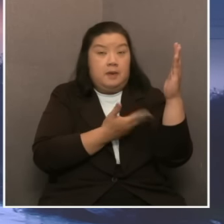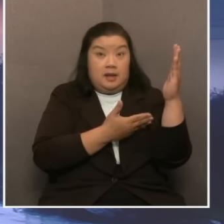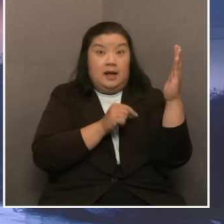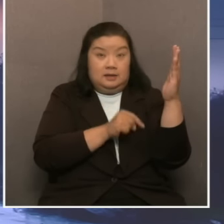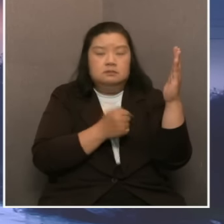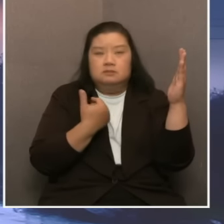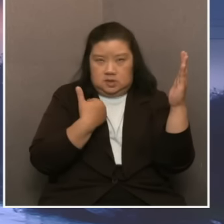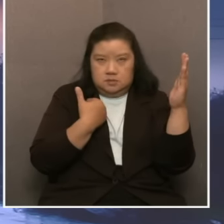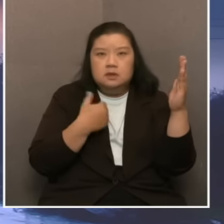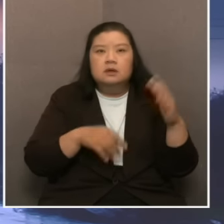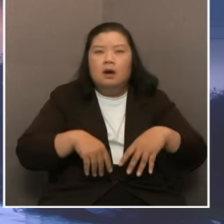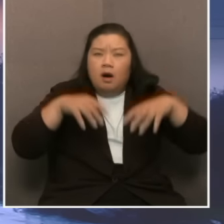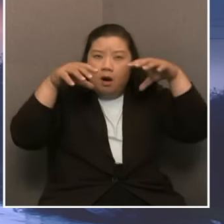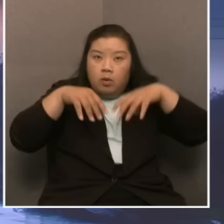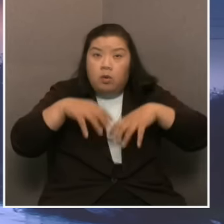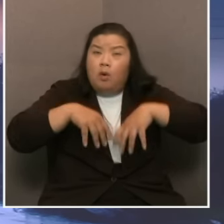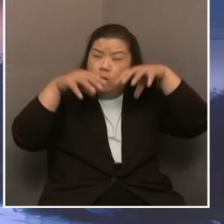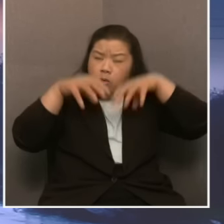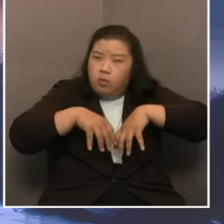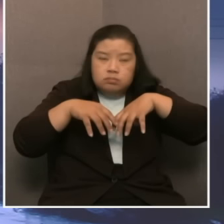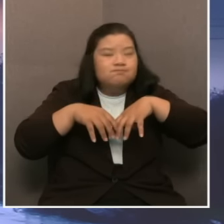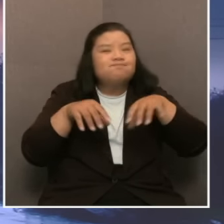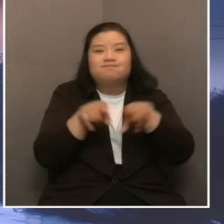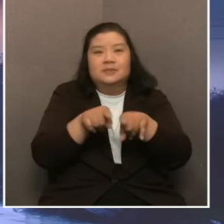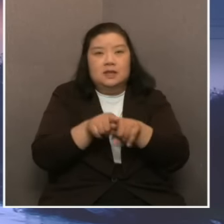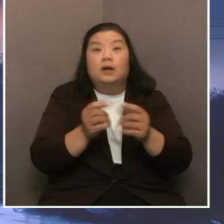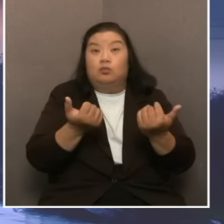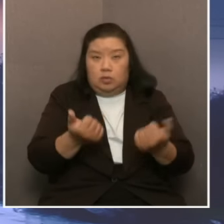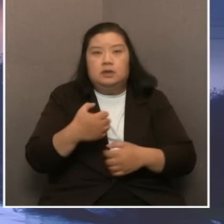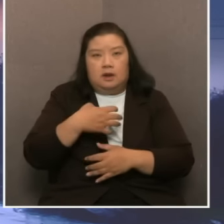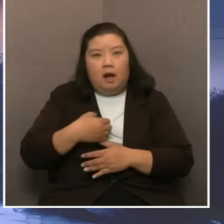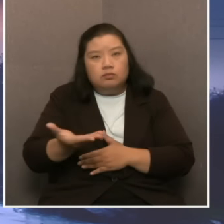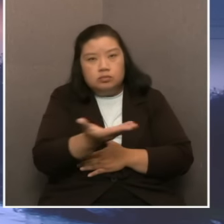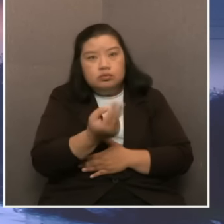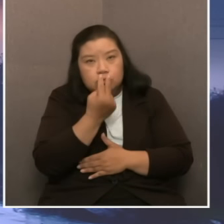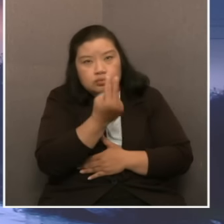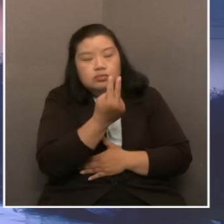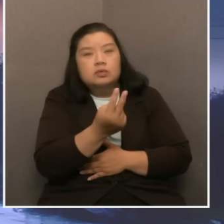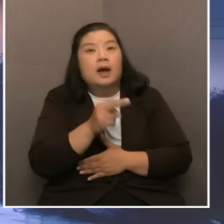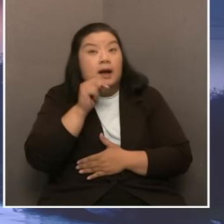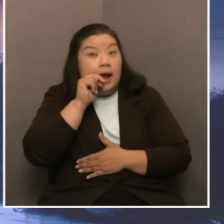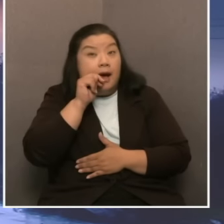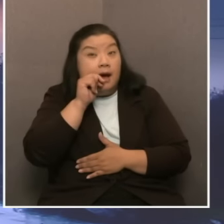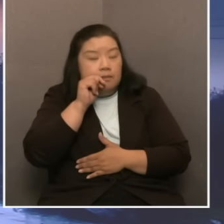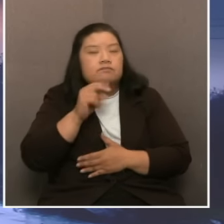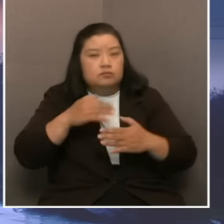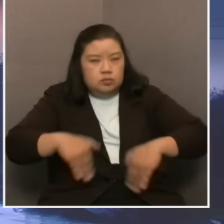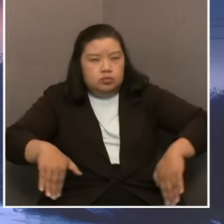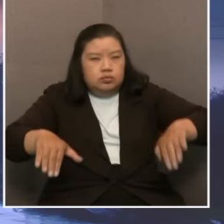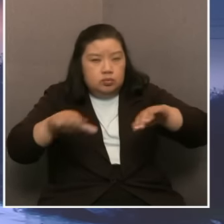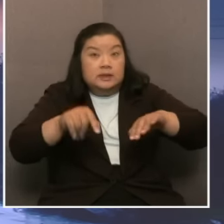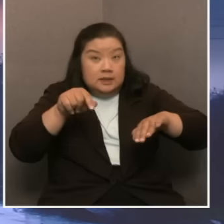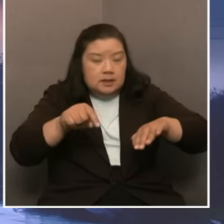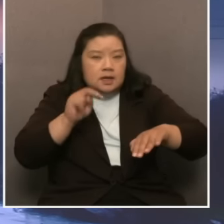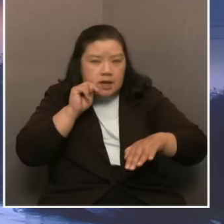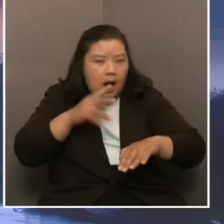มาณฝนอาจจะตกหนักถึงหนักมากดังนั้น วันนี้ เราจะพาคผชมดูกันนะว่าระดับน้ำในอ่างเก็บนำหรอวาเขือนเก